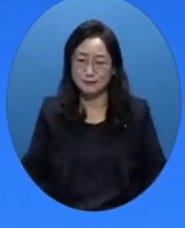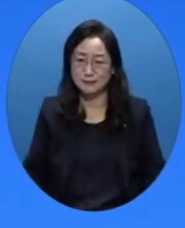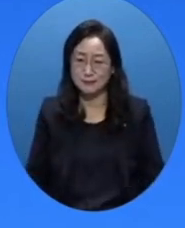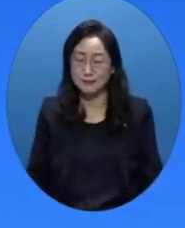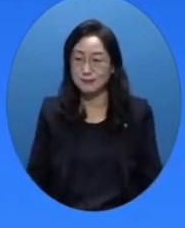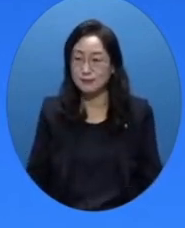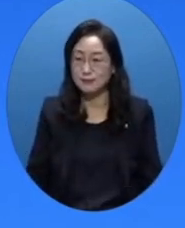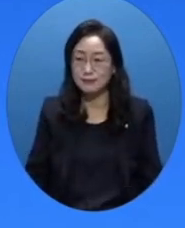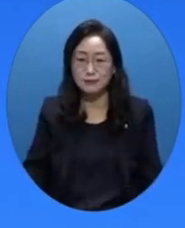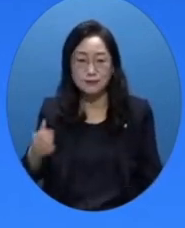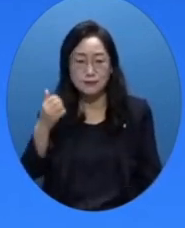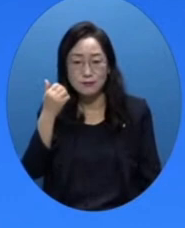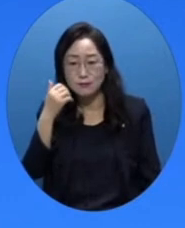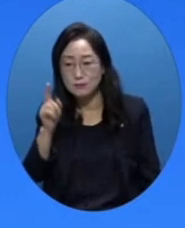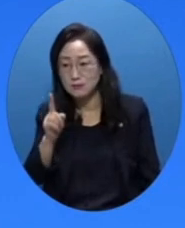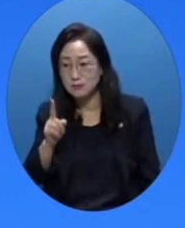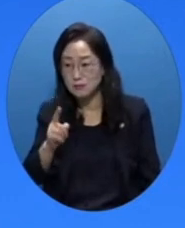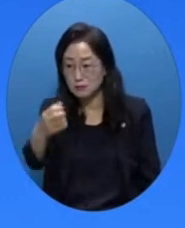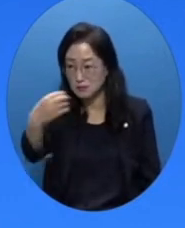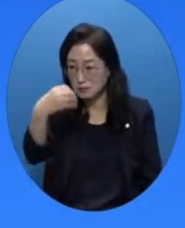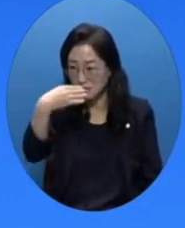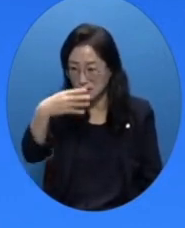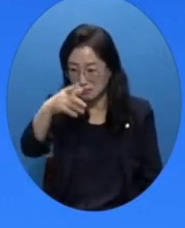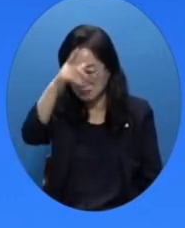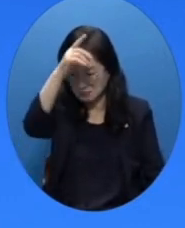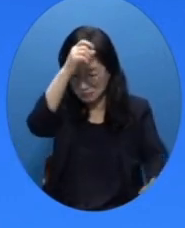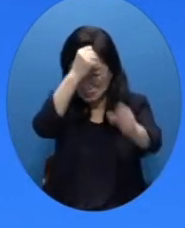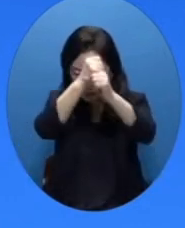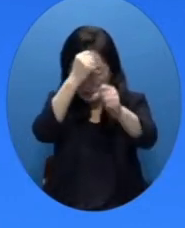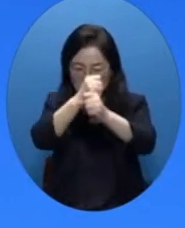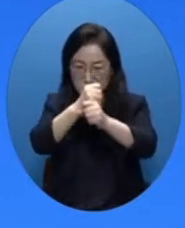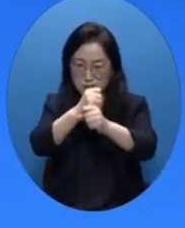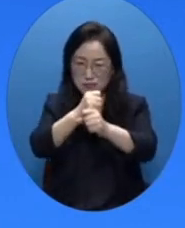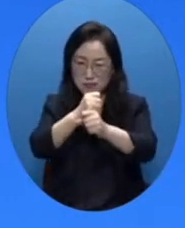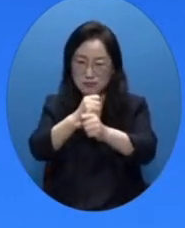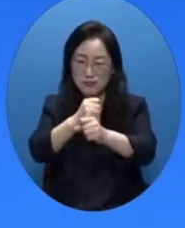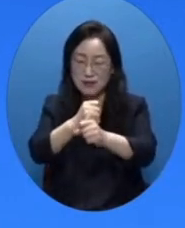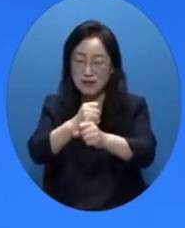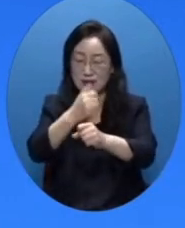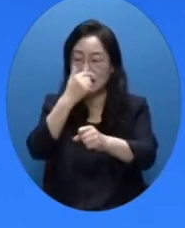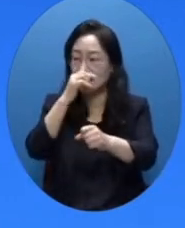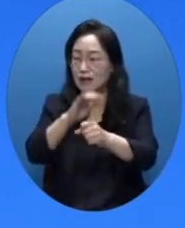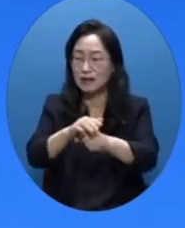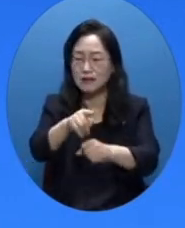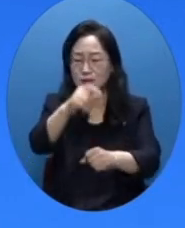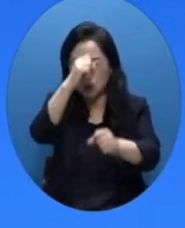누가 뭐래도 그 고집을 꺾을 수 없다는 사람이 있습니다. 그 고집이 아말렉인 것입니다.